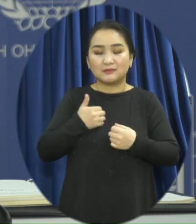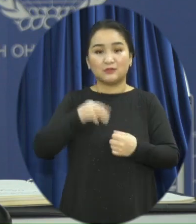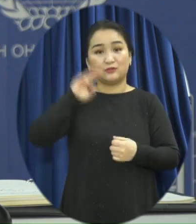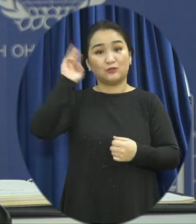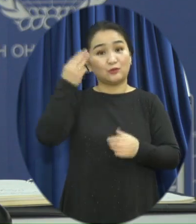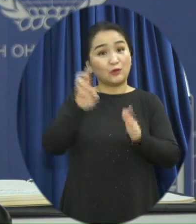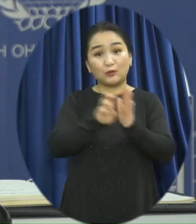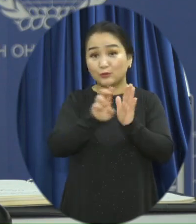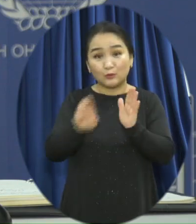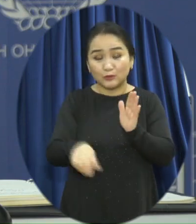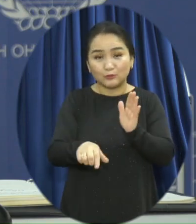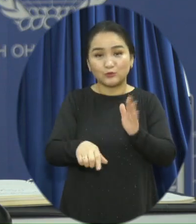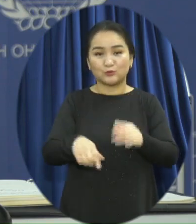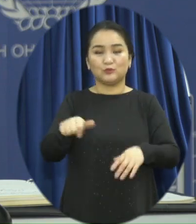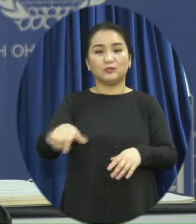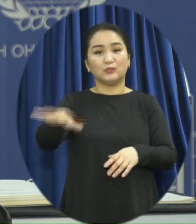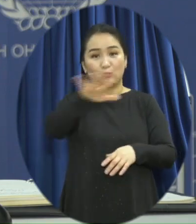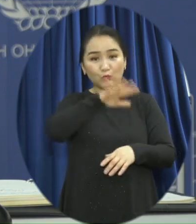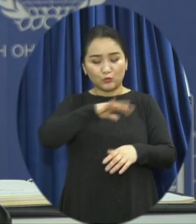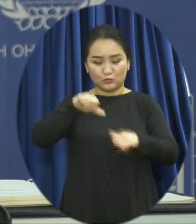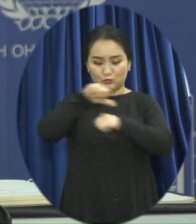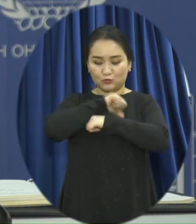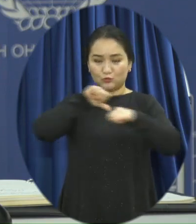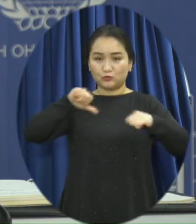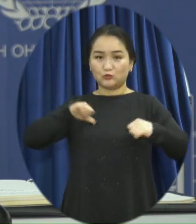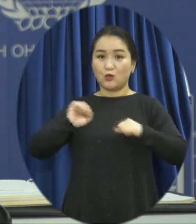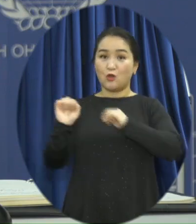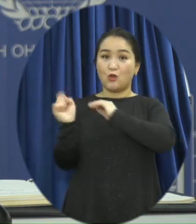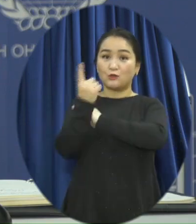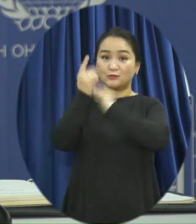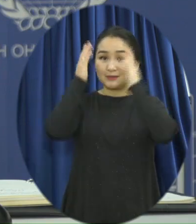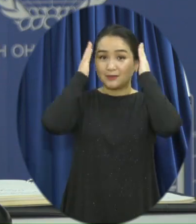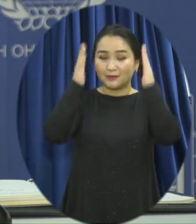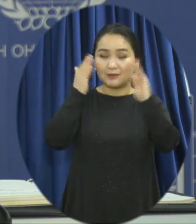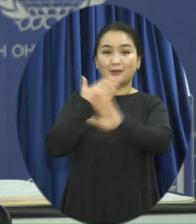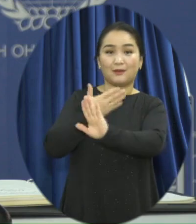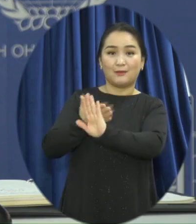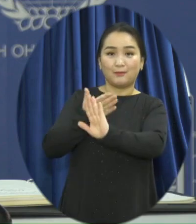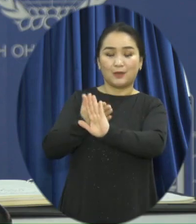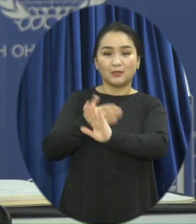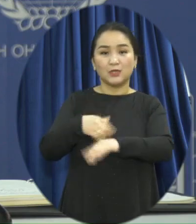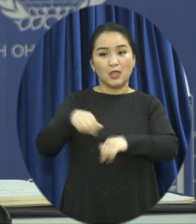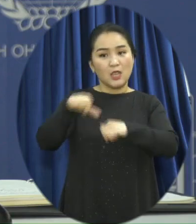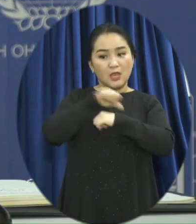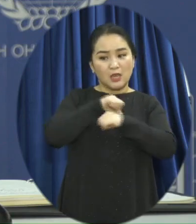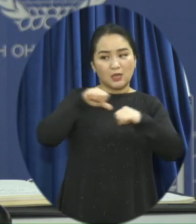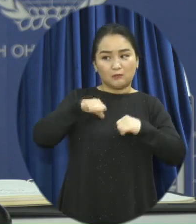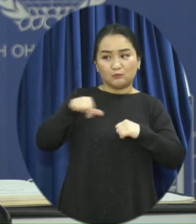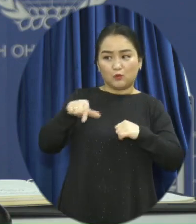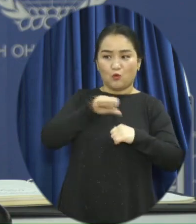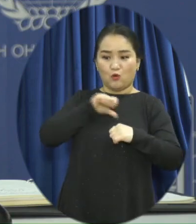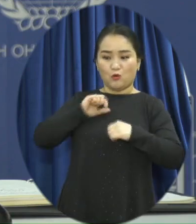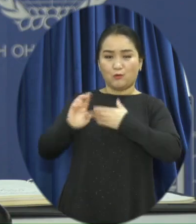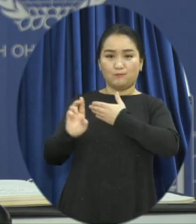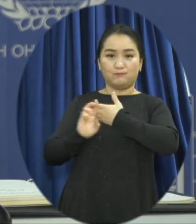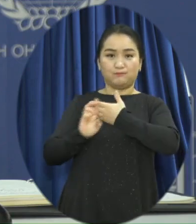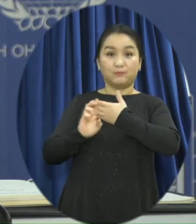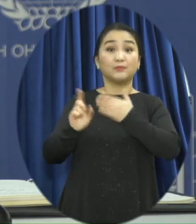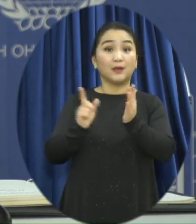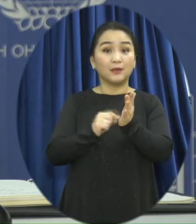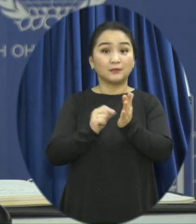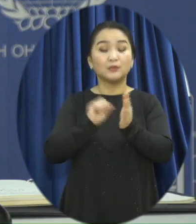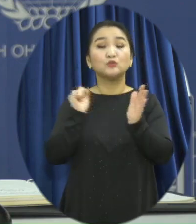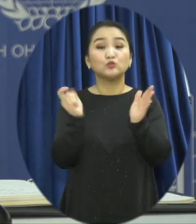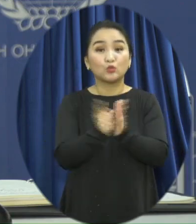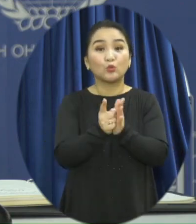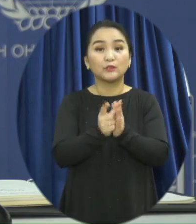анхаарч халдварын одоо эрсдэл бүхий нийслэл Улаанбаатар хотод голомтууд байгаа шүү гэж хүн бүр одоо сонор сэрэмжтэй л байхын чухал. Тэгэхээр шинэ